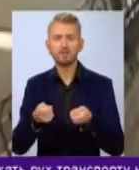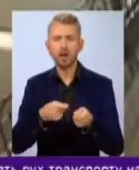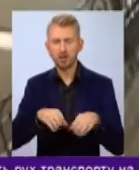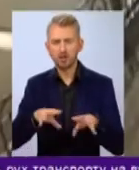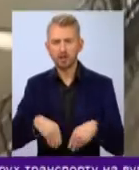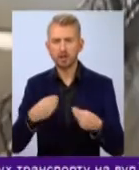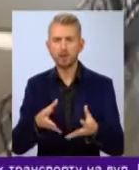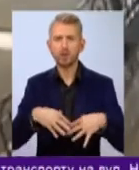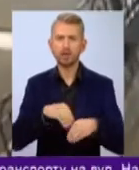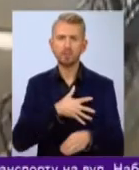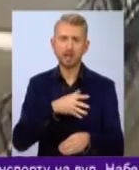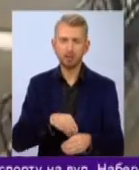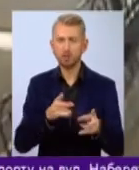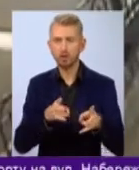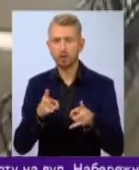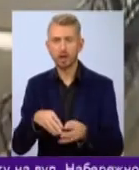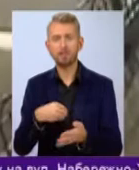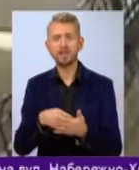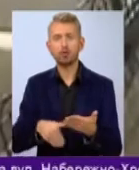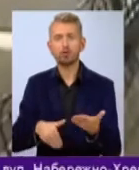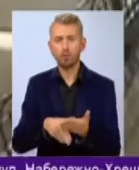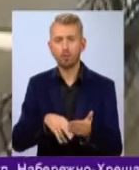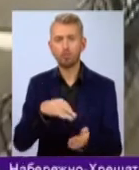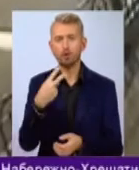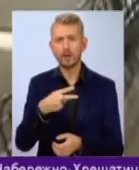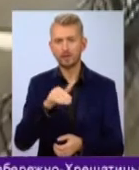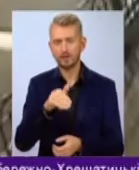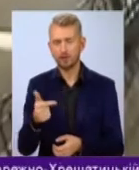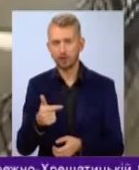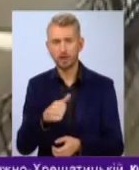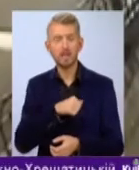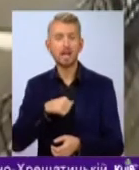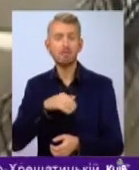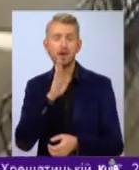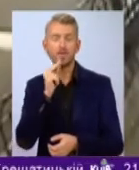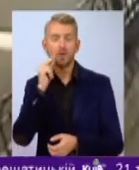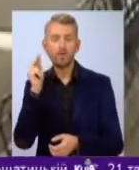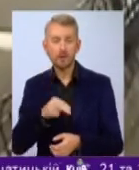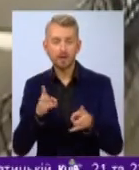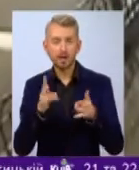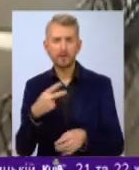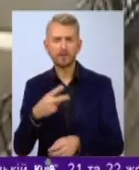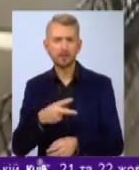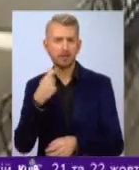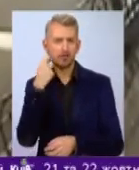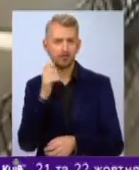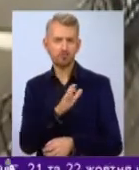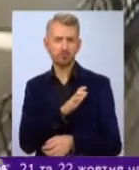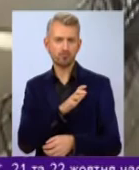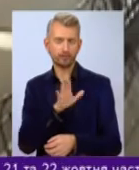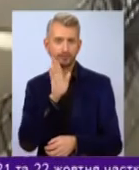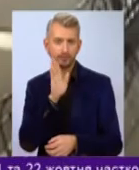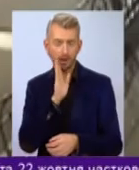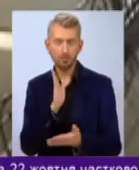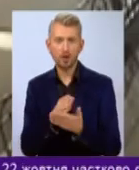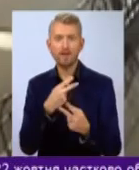загиблих і постраждалих матеріальну допомогу по 20 тисяч гривень. Сама винуватиця трагедії. 20-річна мажорка перебуває у СІЗО. Надавати